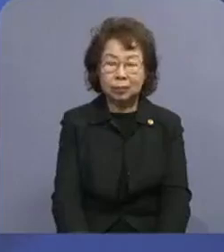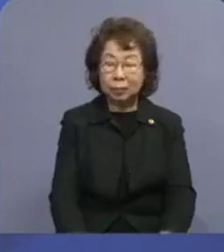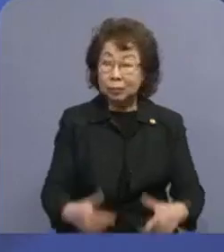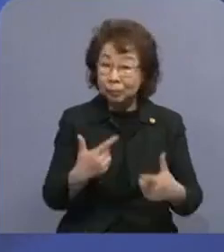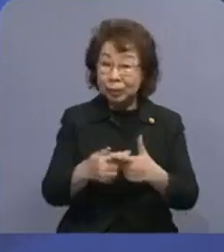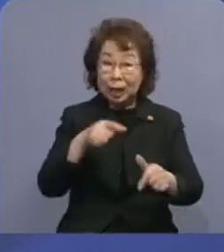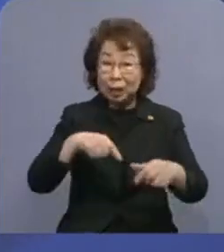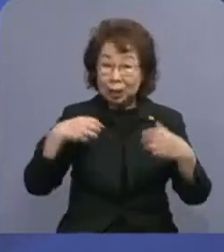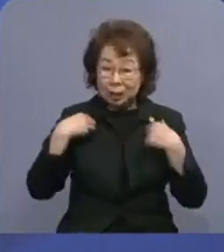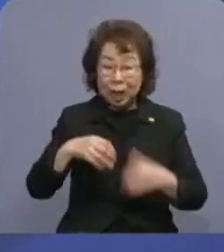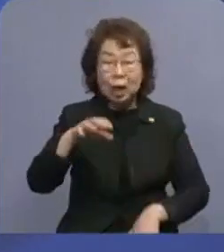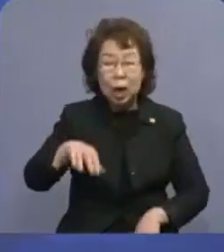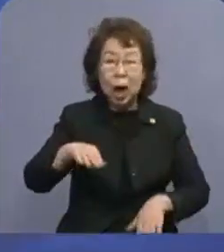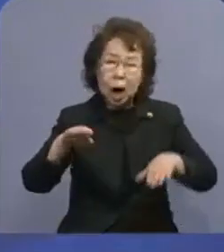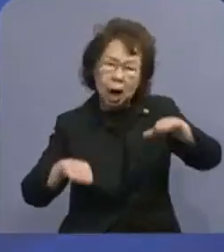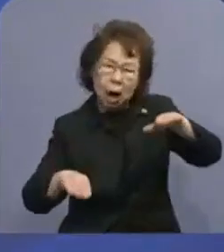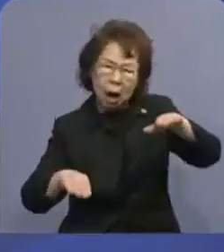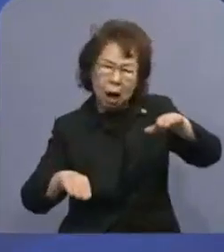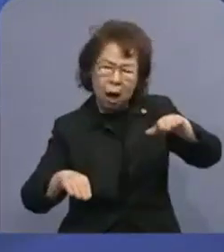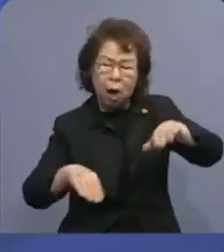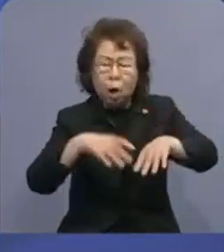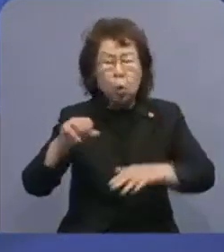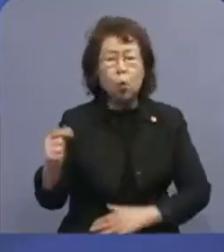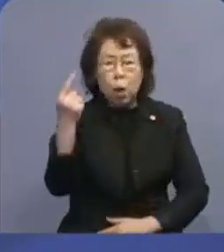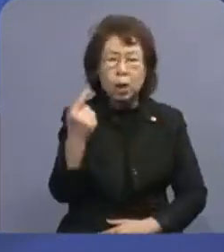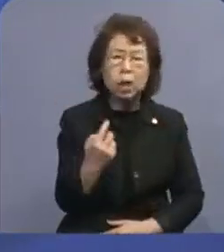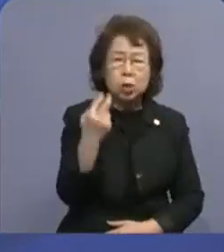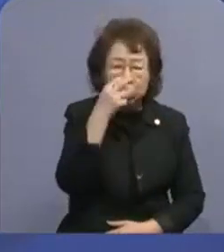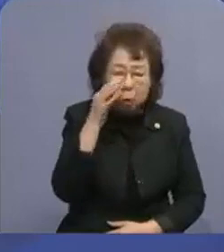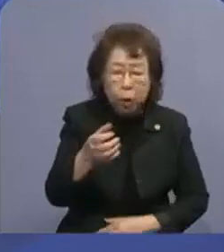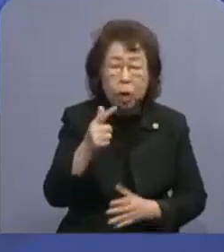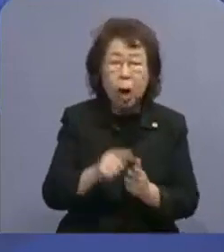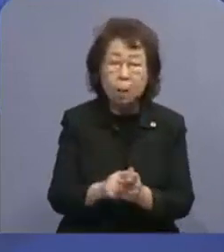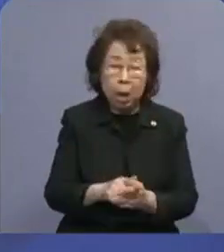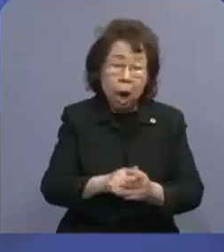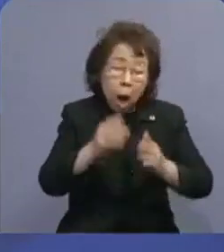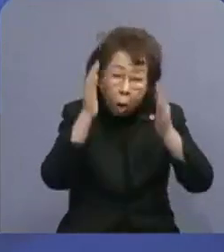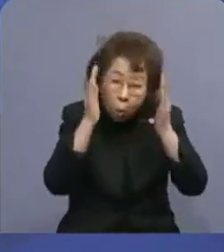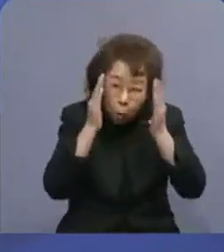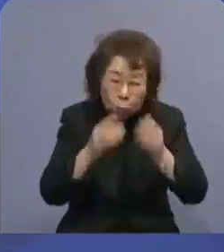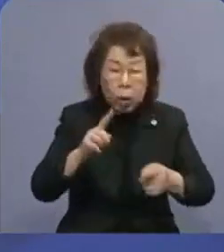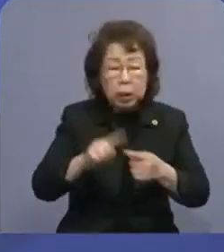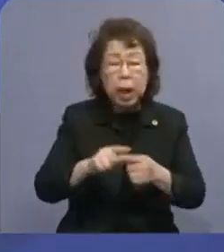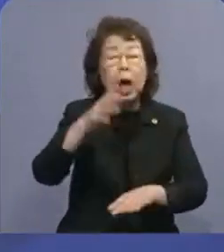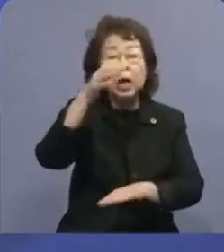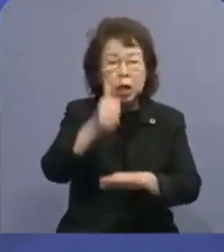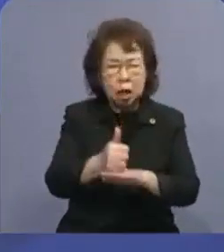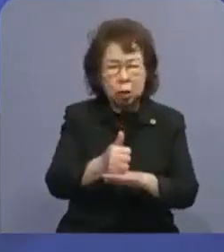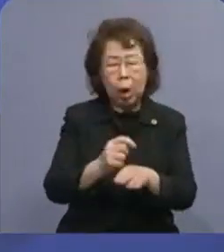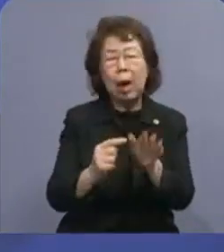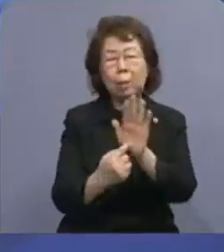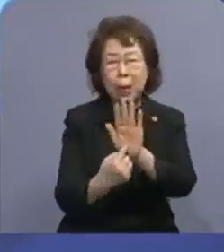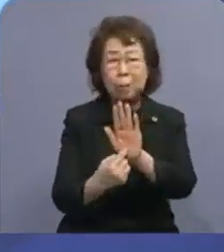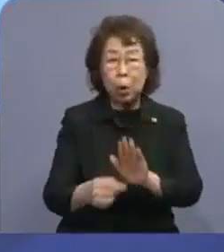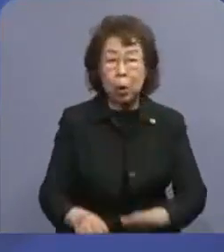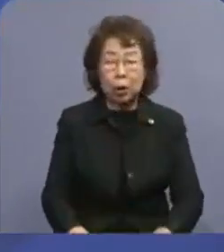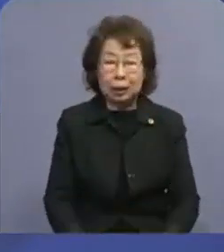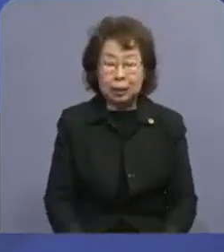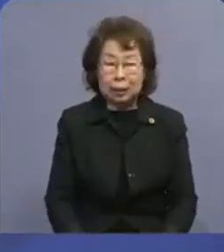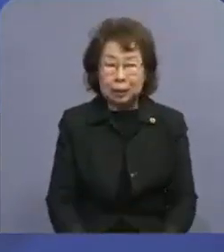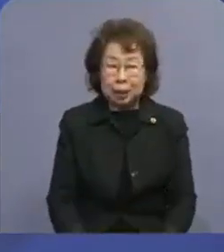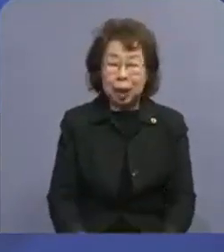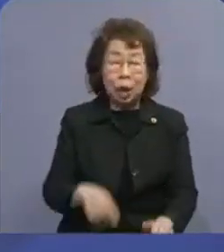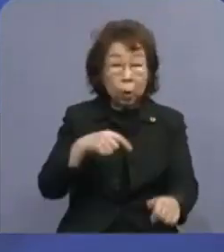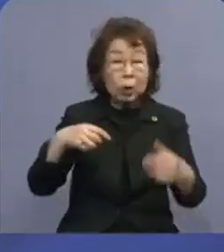부산수교육청이 지역간 학력격차의 원인을 분석하기 위한 학습 실태 조사 결과를 처음으로 발표했습니다